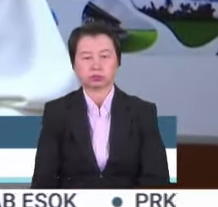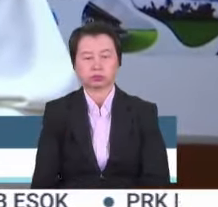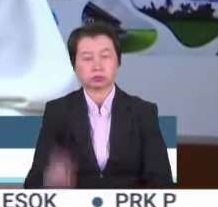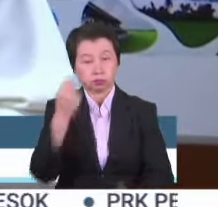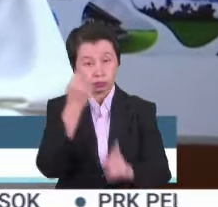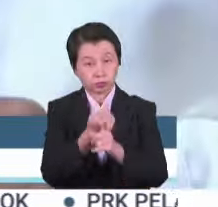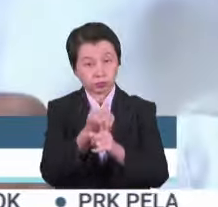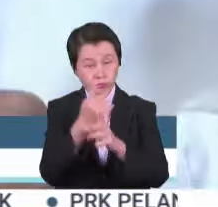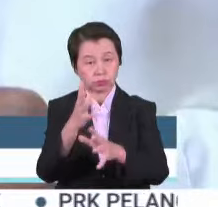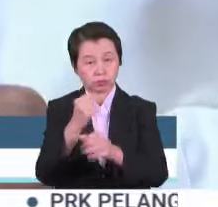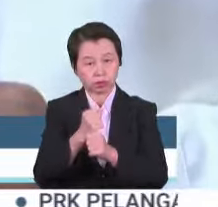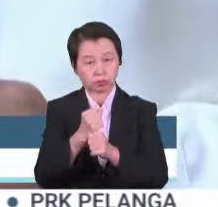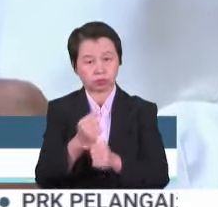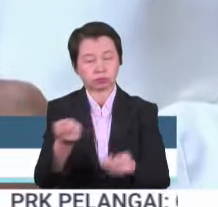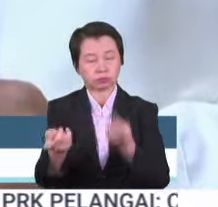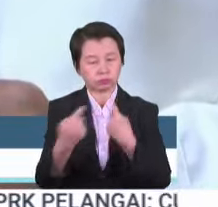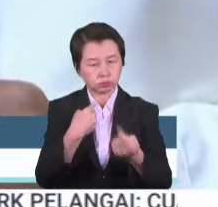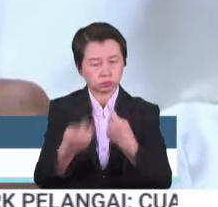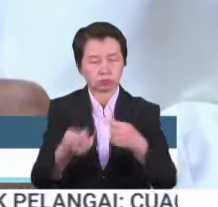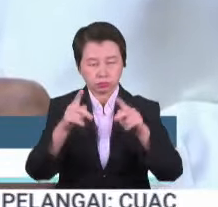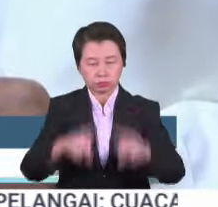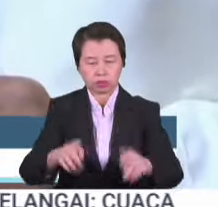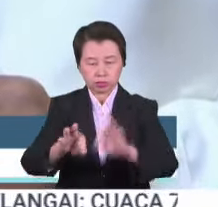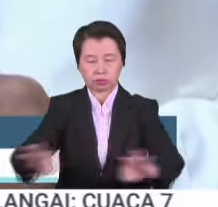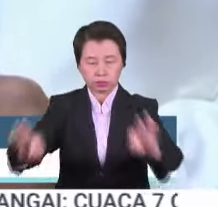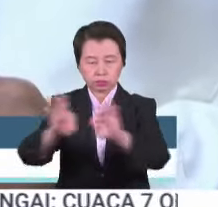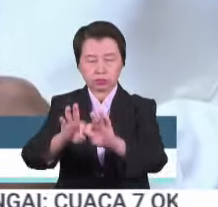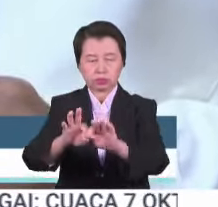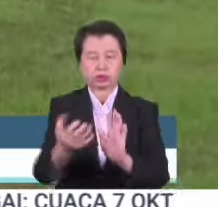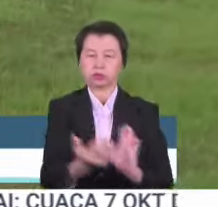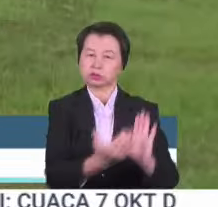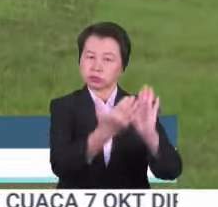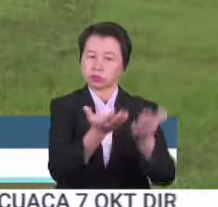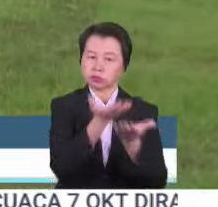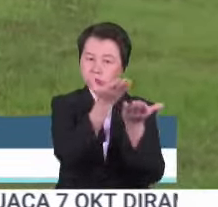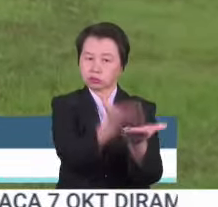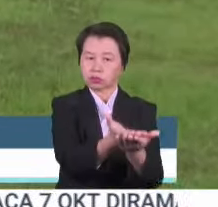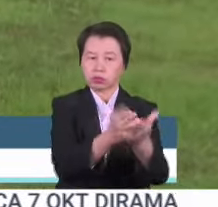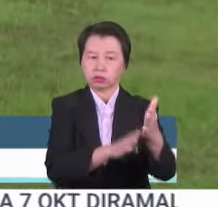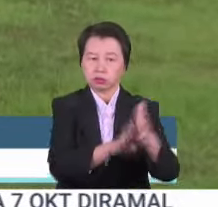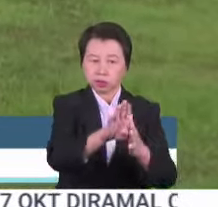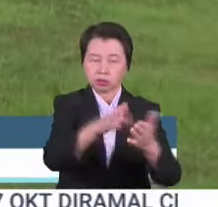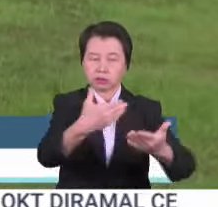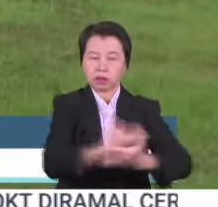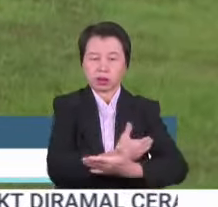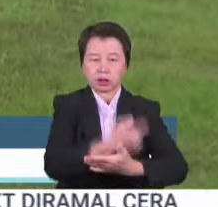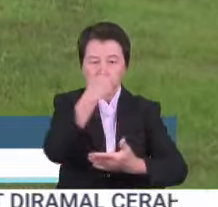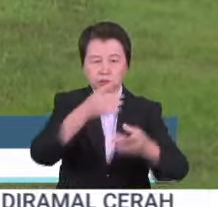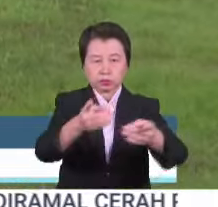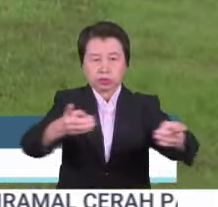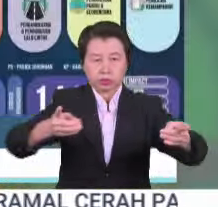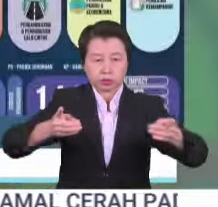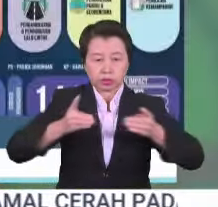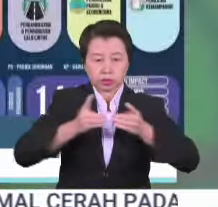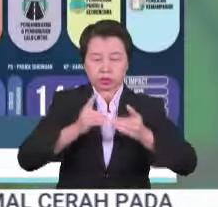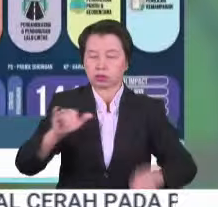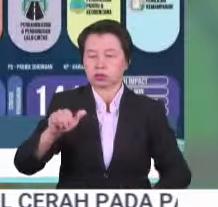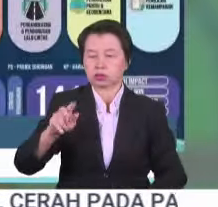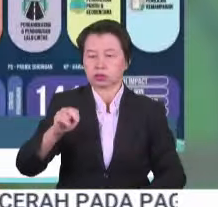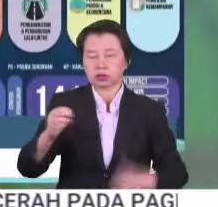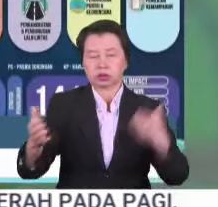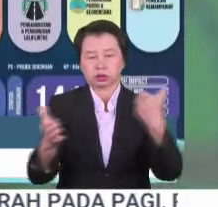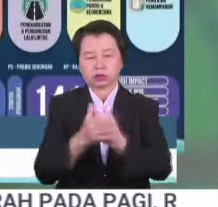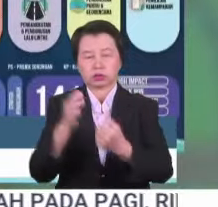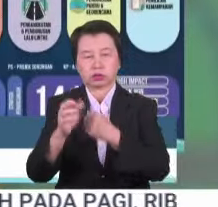bertujuan untuk mendapatkan maklum balas pihak berkepentingan cadangan pembangunan baharu bagi daerah Yan sehingga tahun